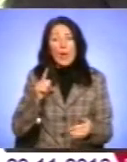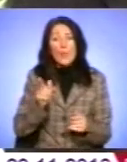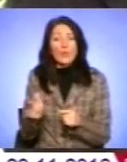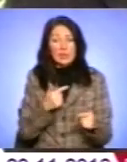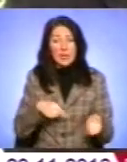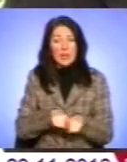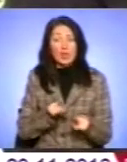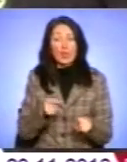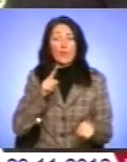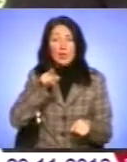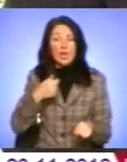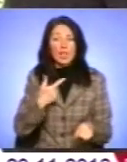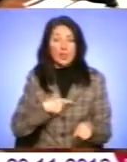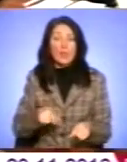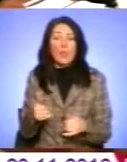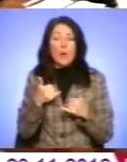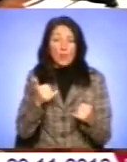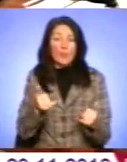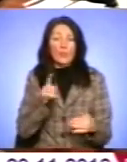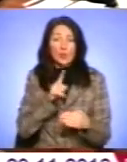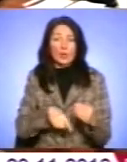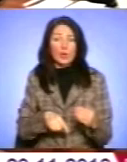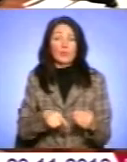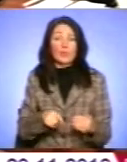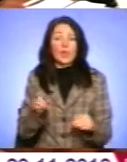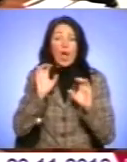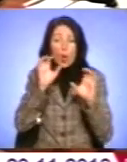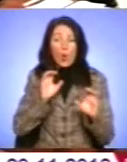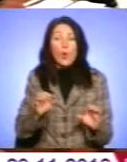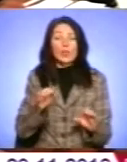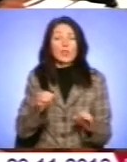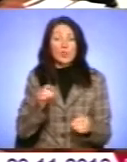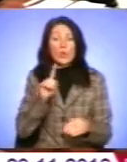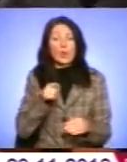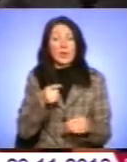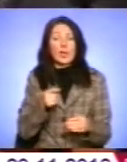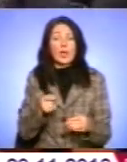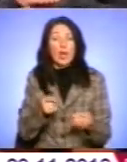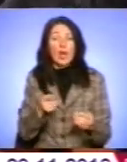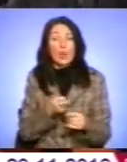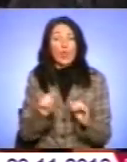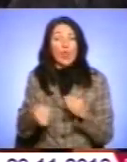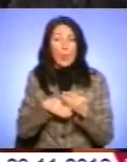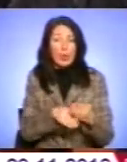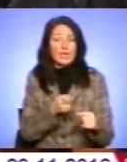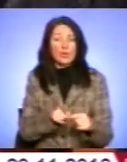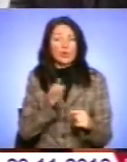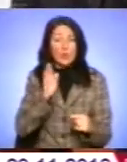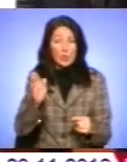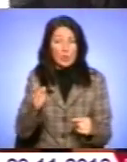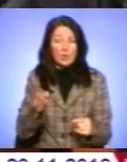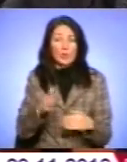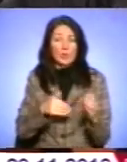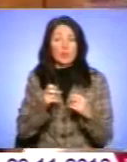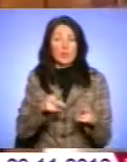себе. Удосконалений кодекс суддівської етики покликаний допомогти у цьому і майбутнім спеціалістам та викладачам правничих